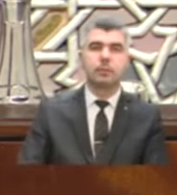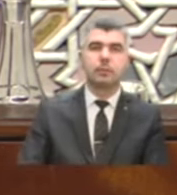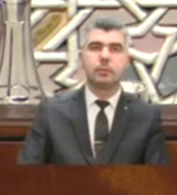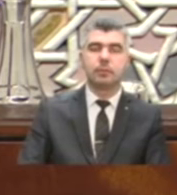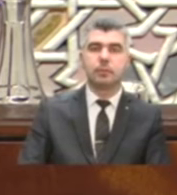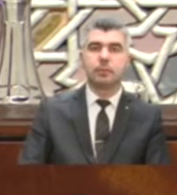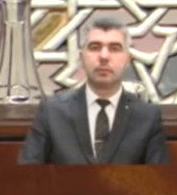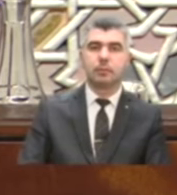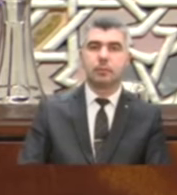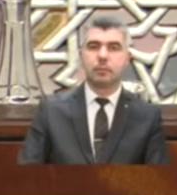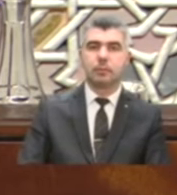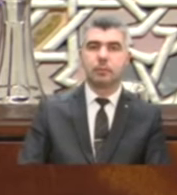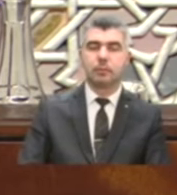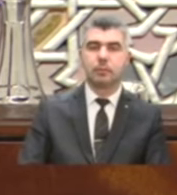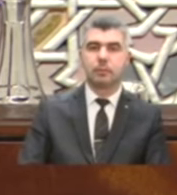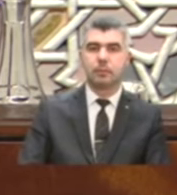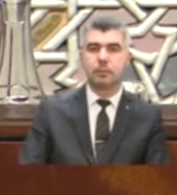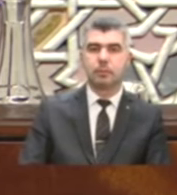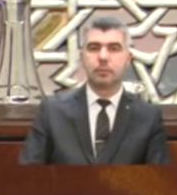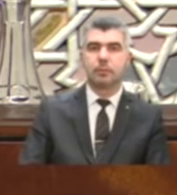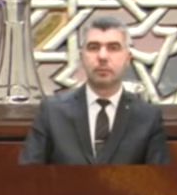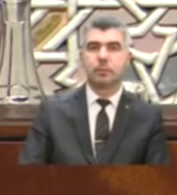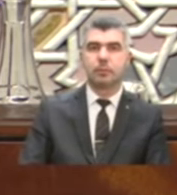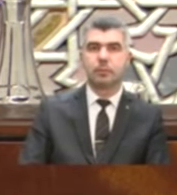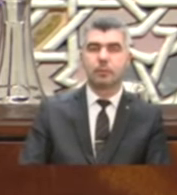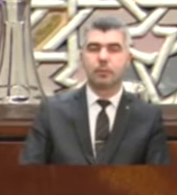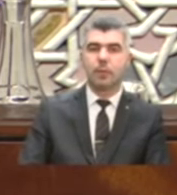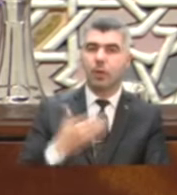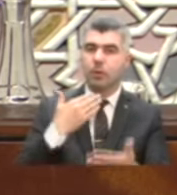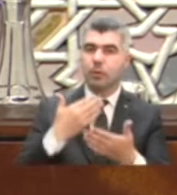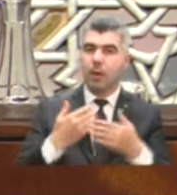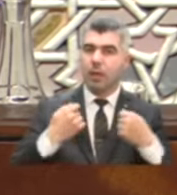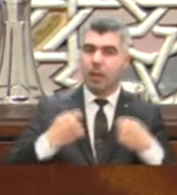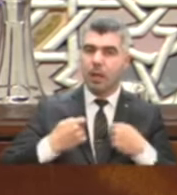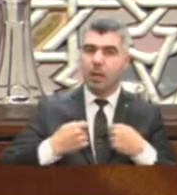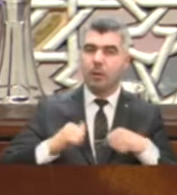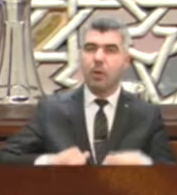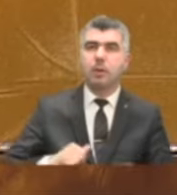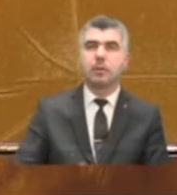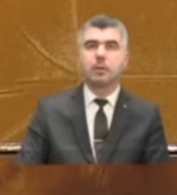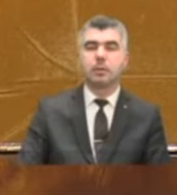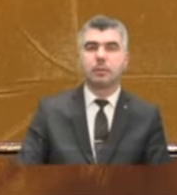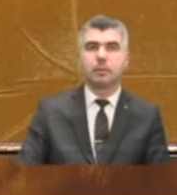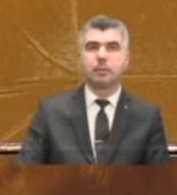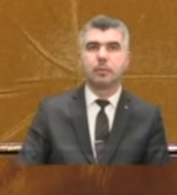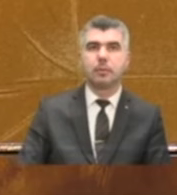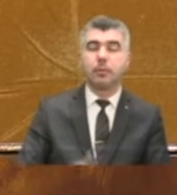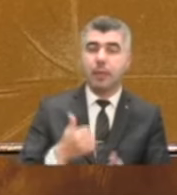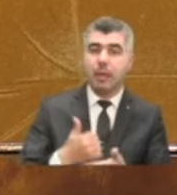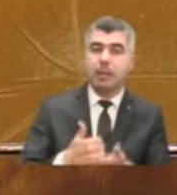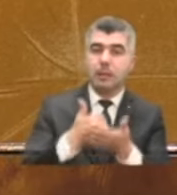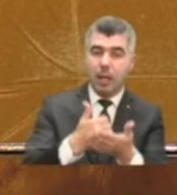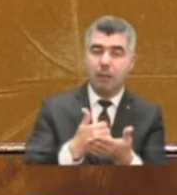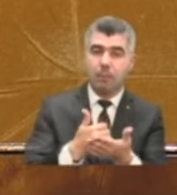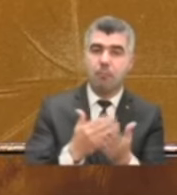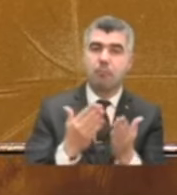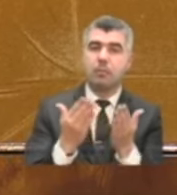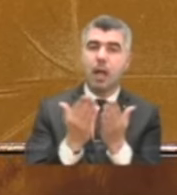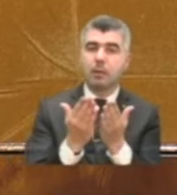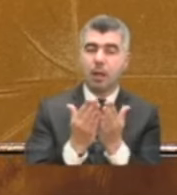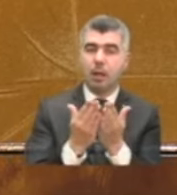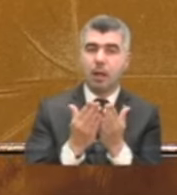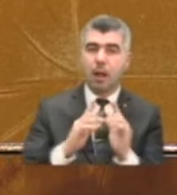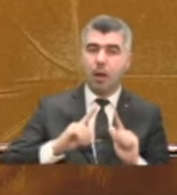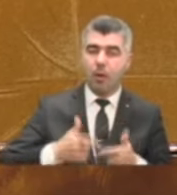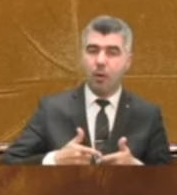فليتفضل. تفضلي السيدة النائبة المحترمة. شكرا سيد الرئيس. السيدة الوزيرة المحترمة، عن دعم تمدرس